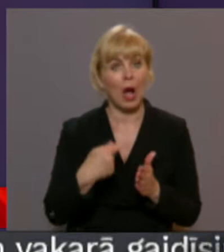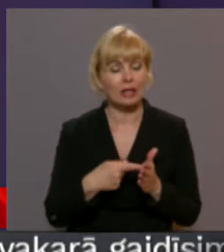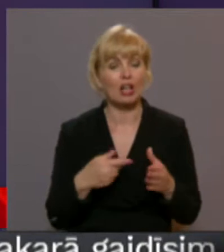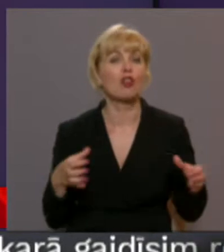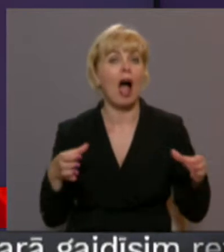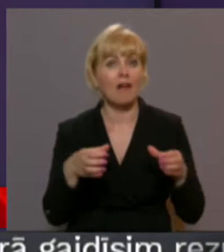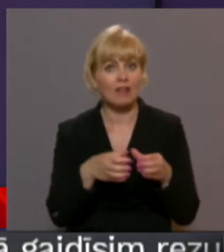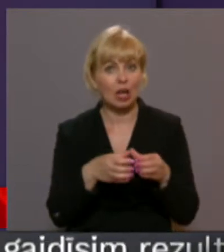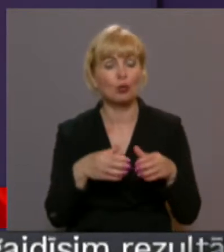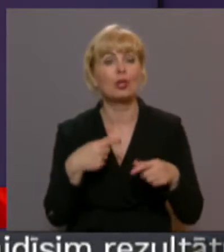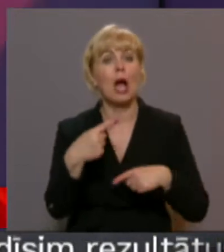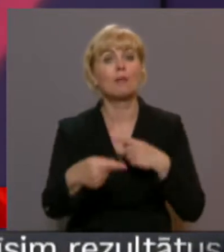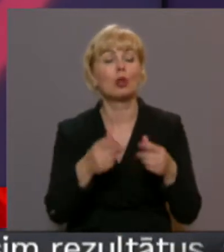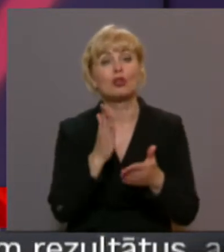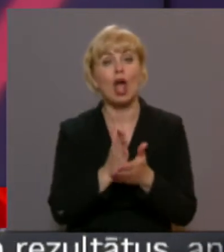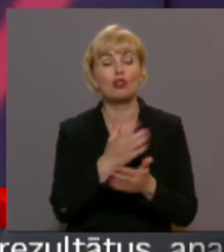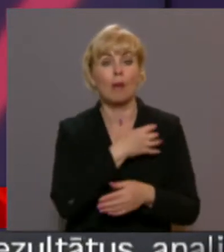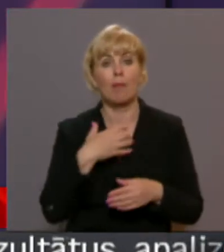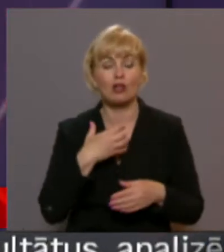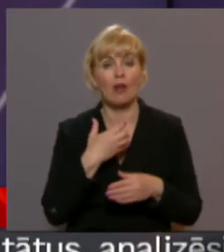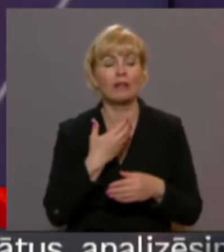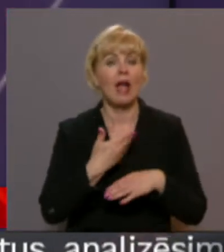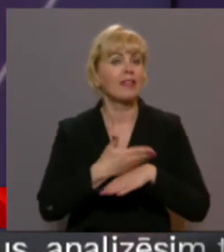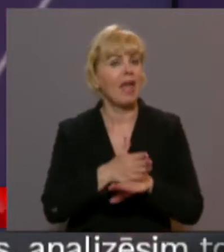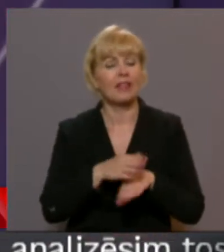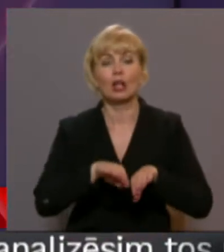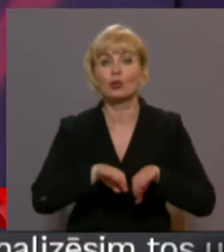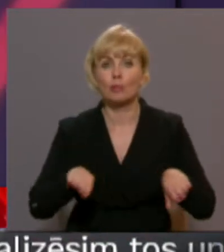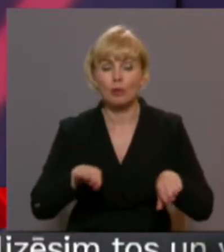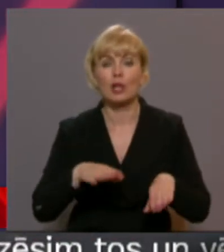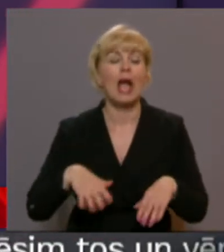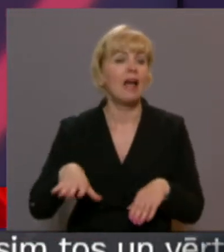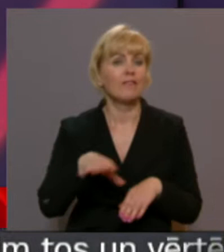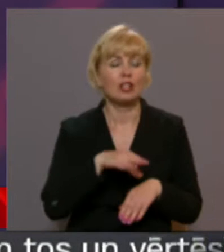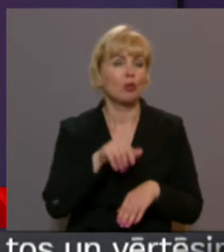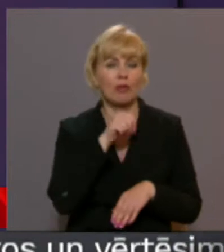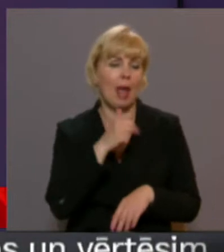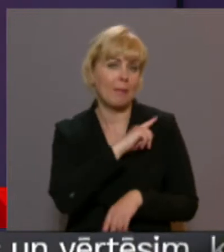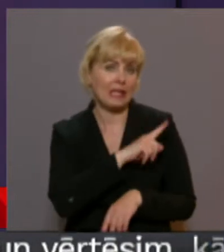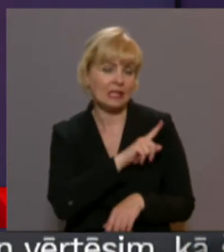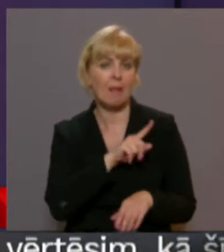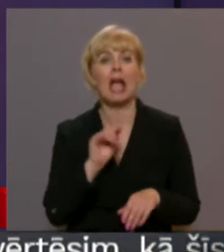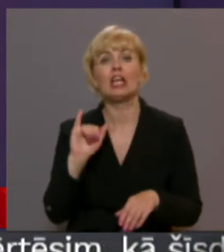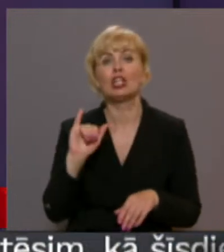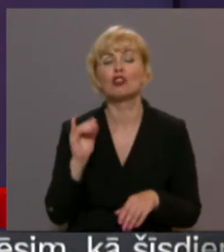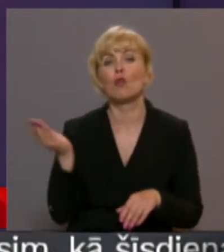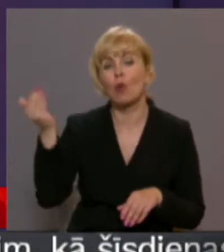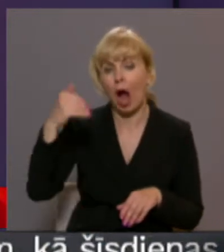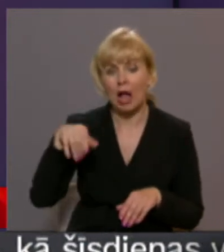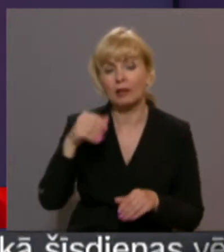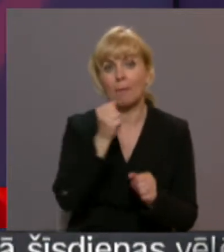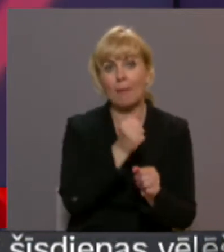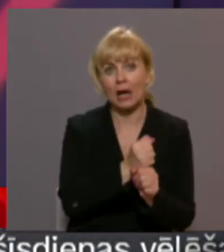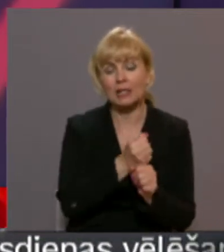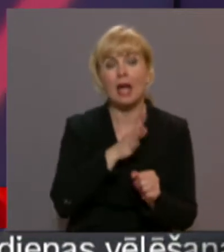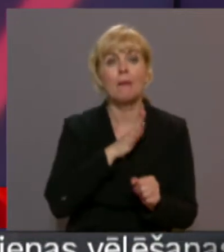procesā esošās pašvaldības nedalīt uz pusēm. Bet ne visur tas bija iespējams. Līdzinējā Inčukalna novada Inčukalna pagasts